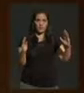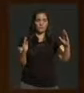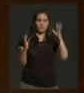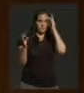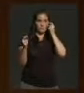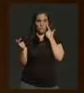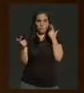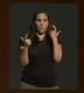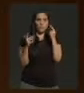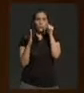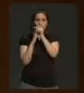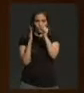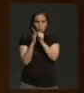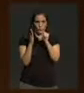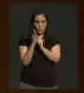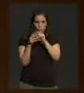Superabita aurrekontuetan